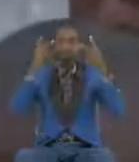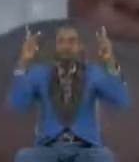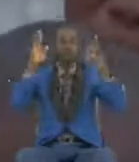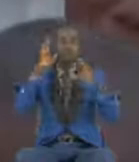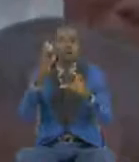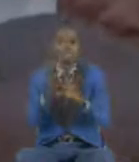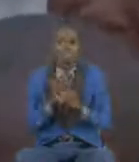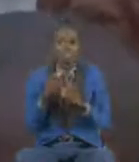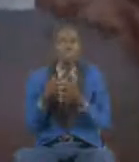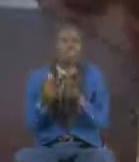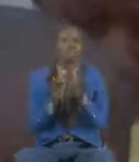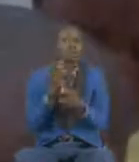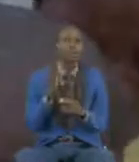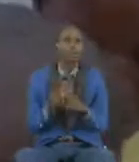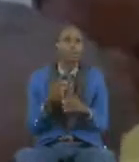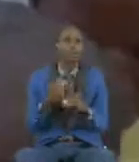de Jésus.